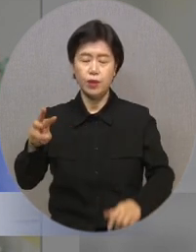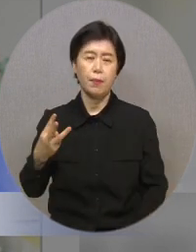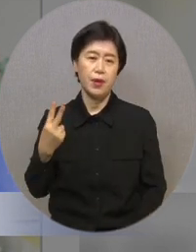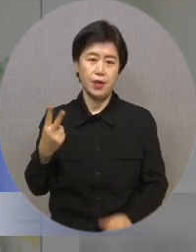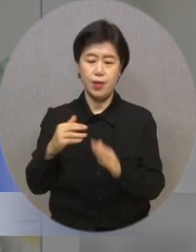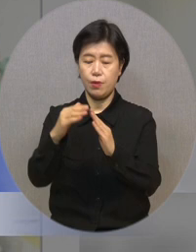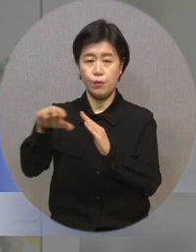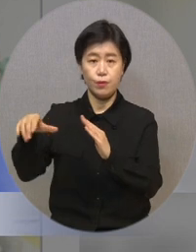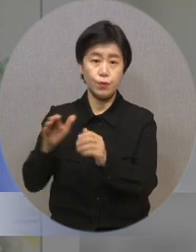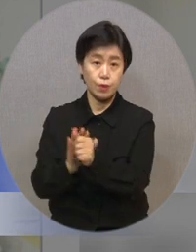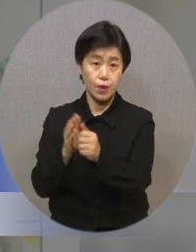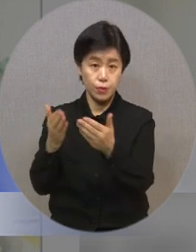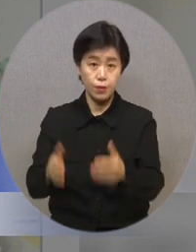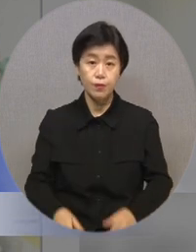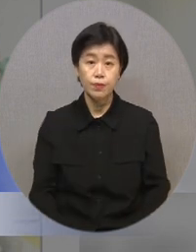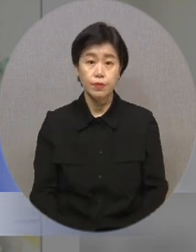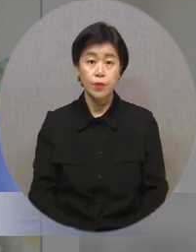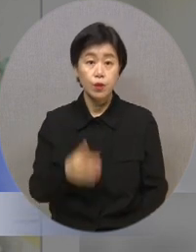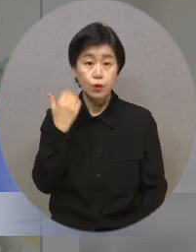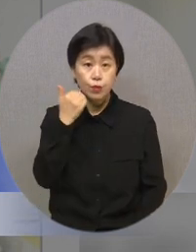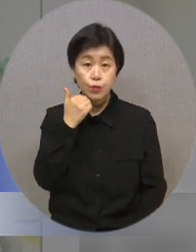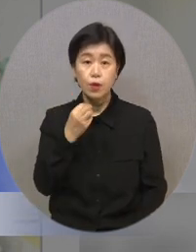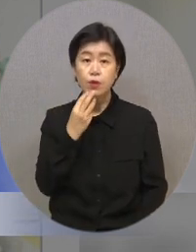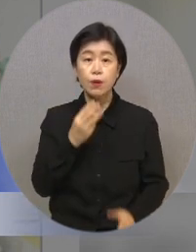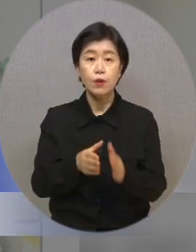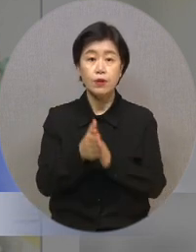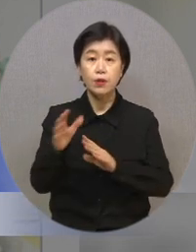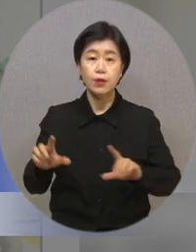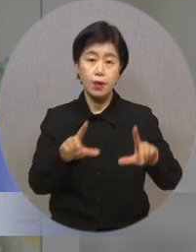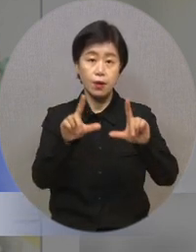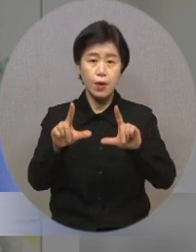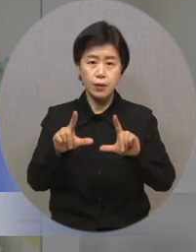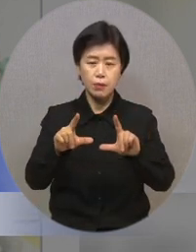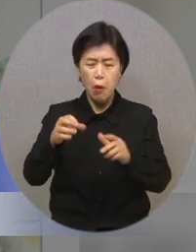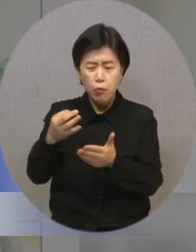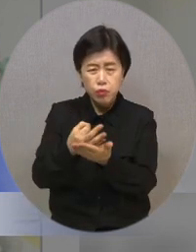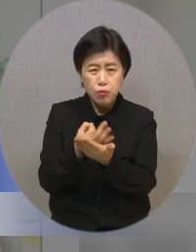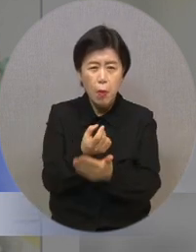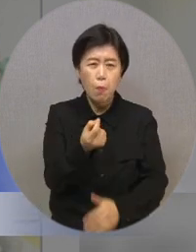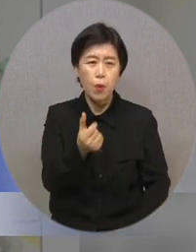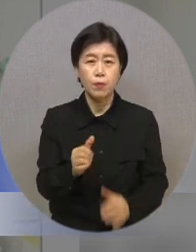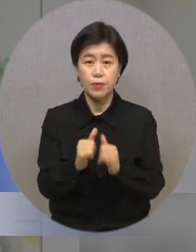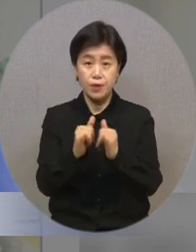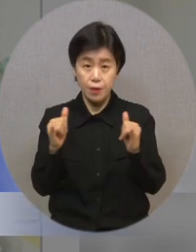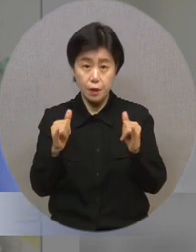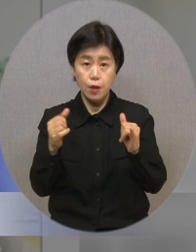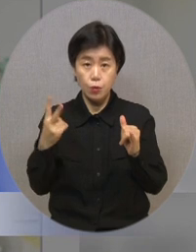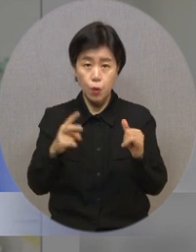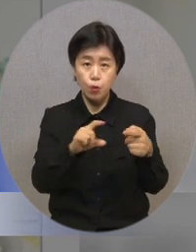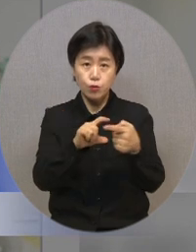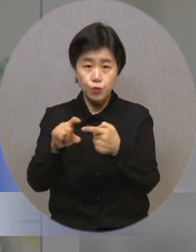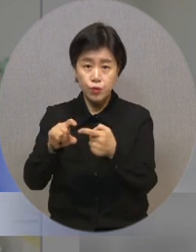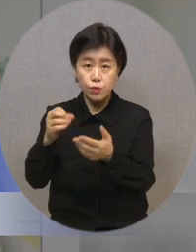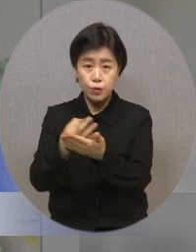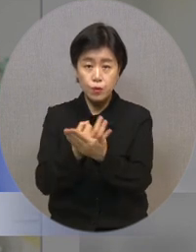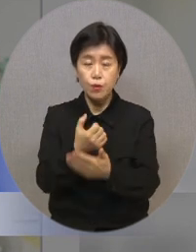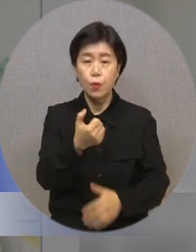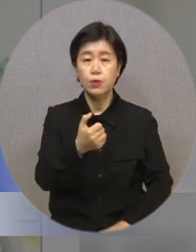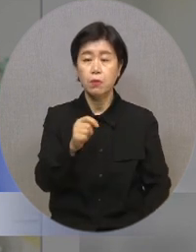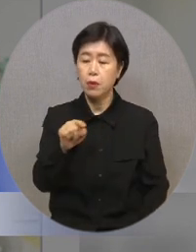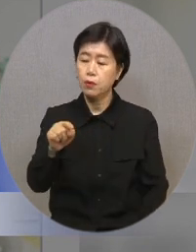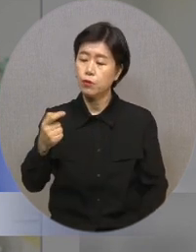서울시내 거주하는 저소득 장애인으로 기초 생활 수급자와 차상위 계층 가구 기준 중위소득